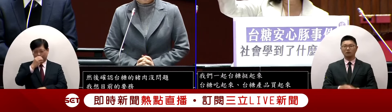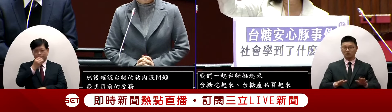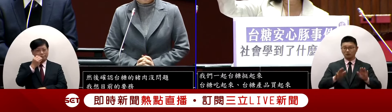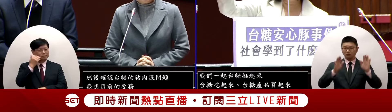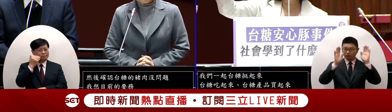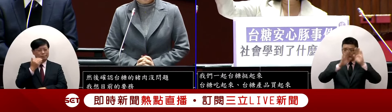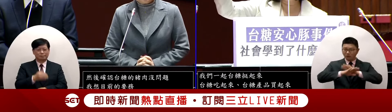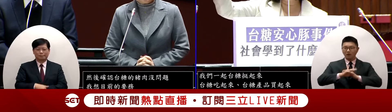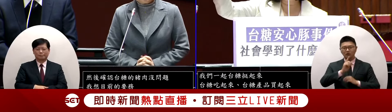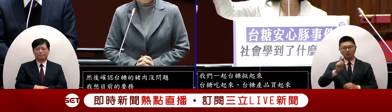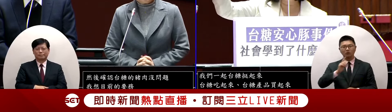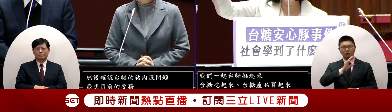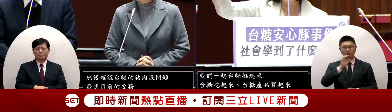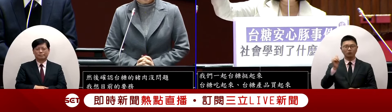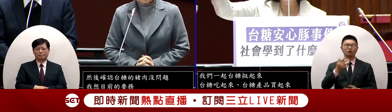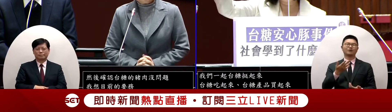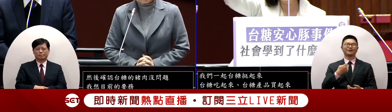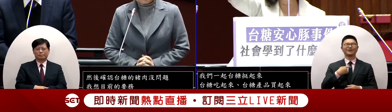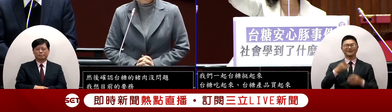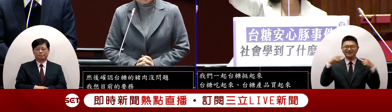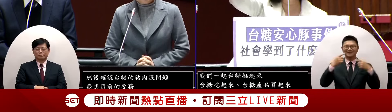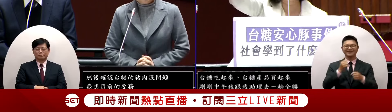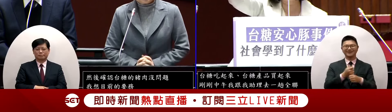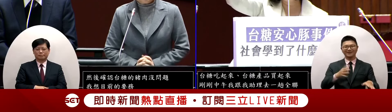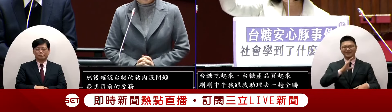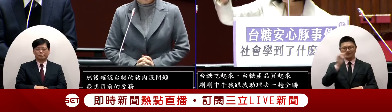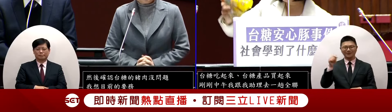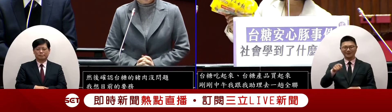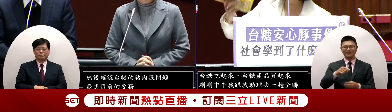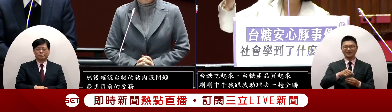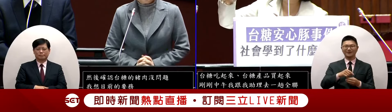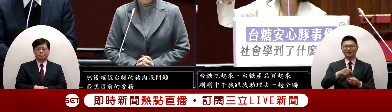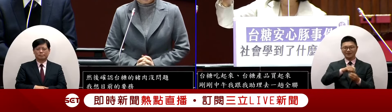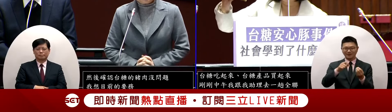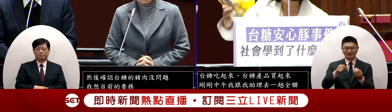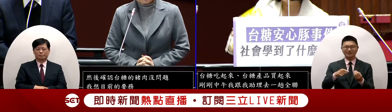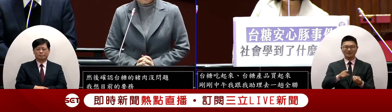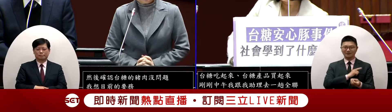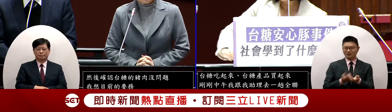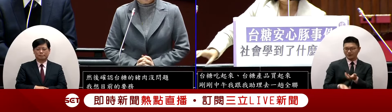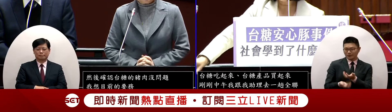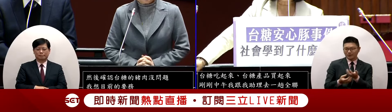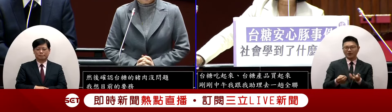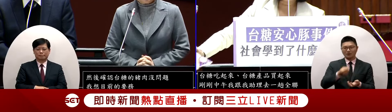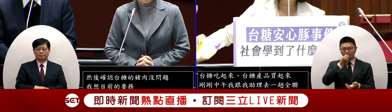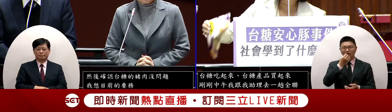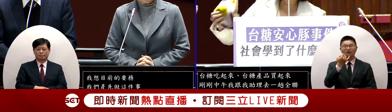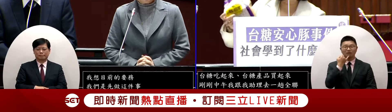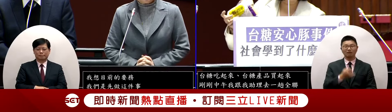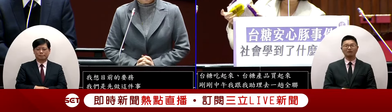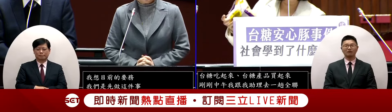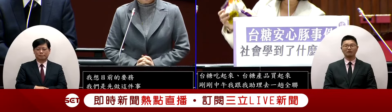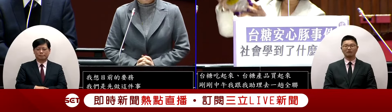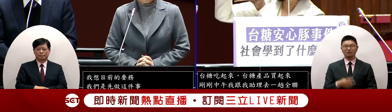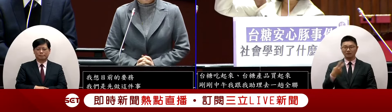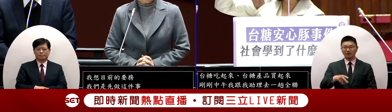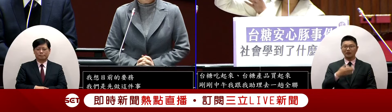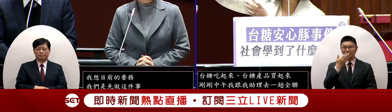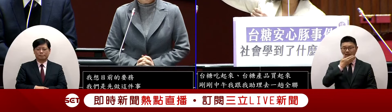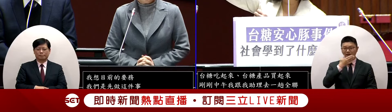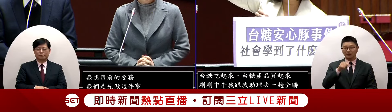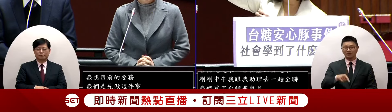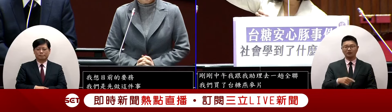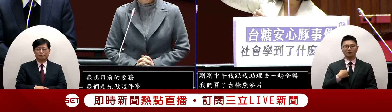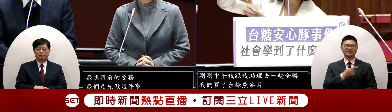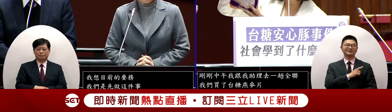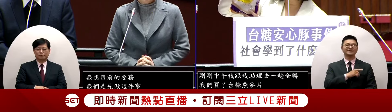半夜我回家都是半夜，可以自己泡，自己煮。我们买了砂糖，我喜